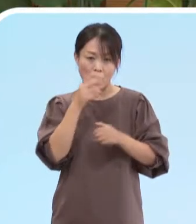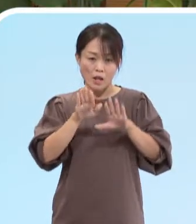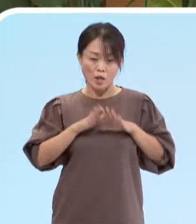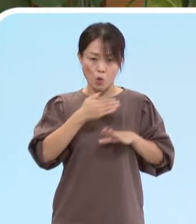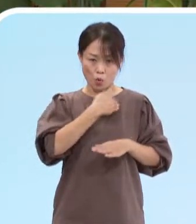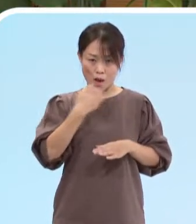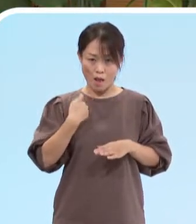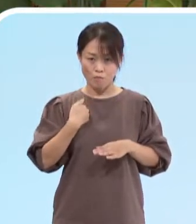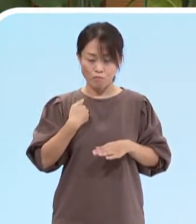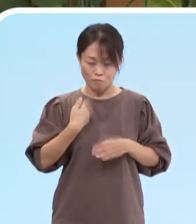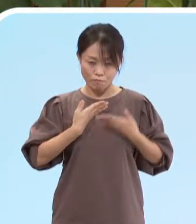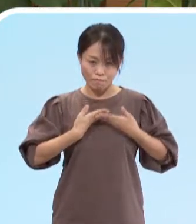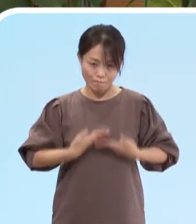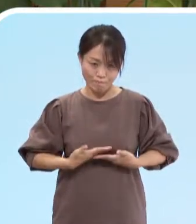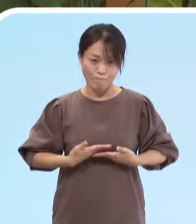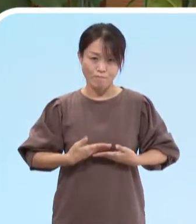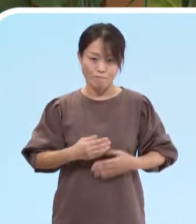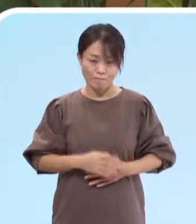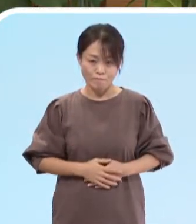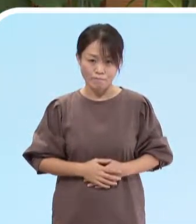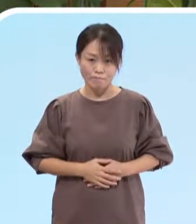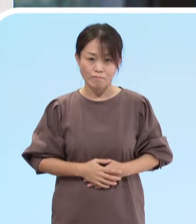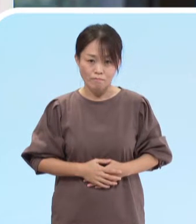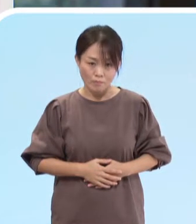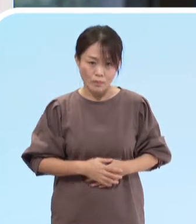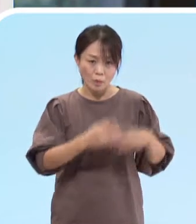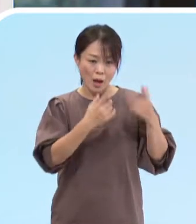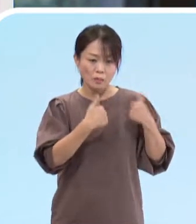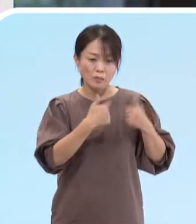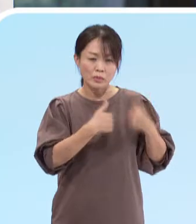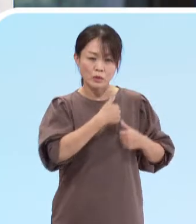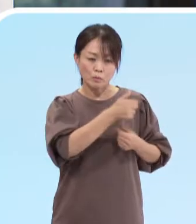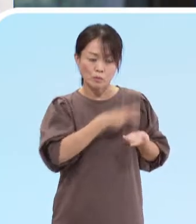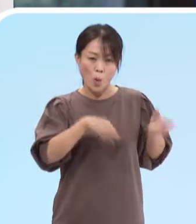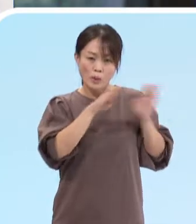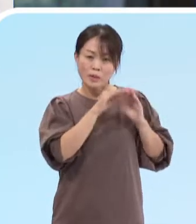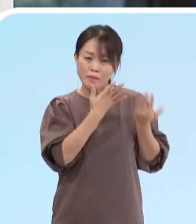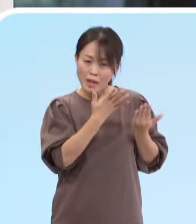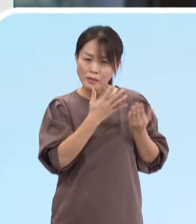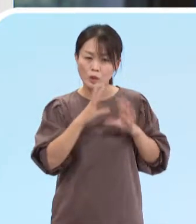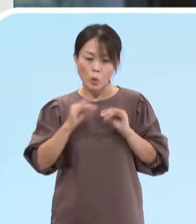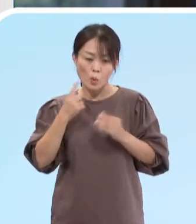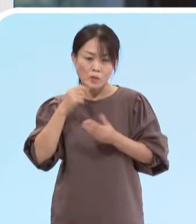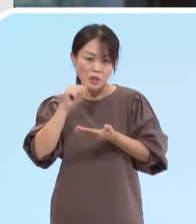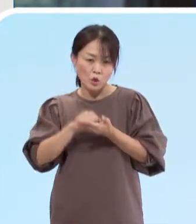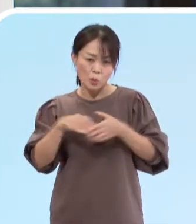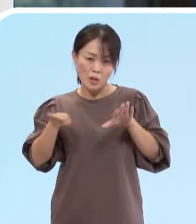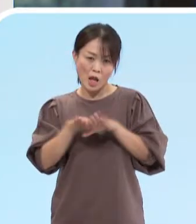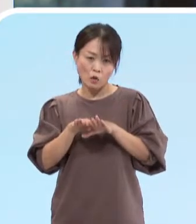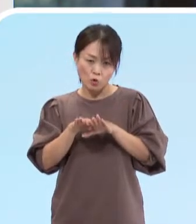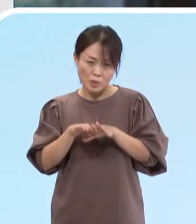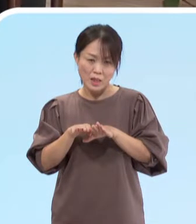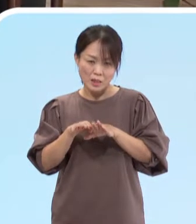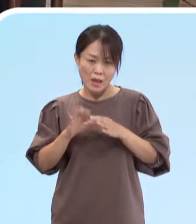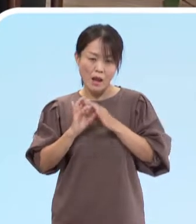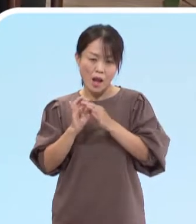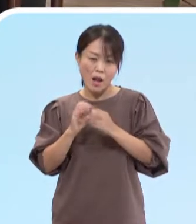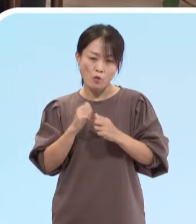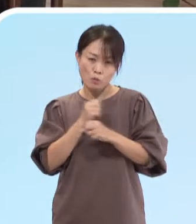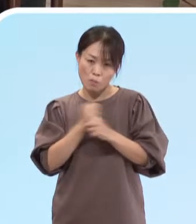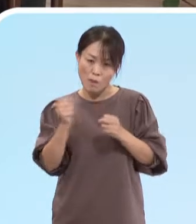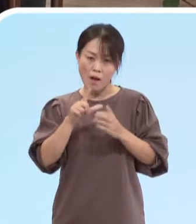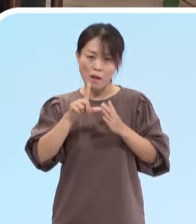しっかりと受けていただくということになります。それから身近な医療機関がないとか、土日を含めた曜日なんかでですね、なかな